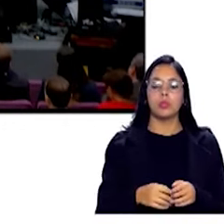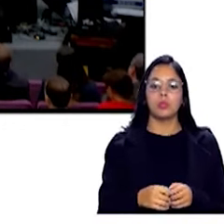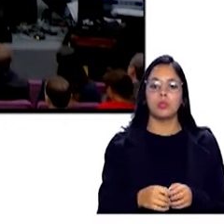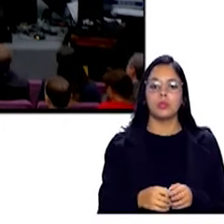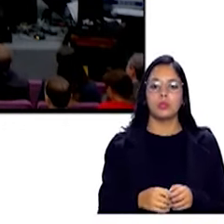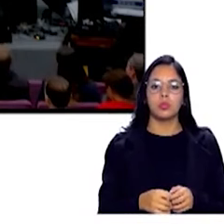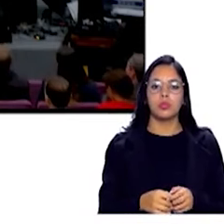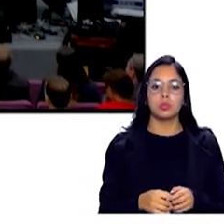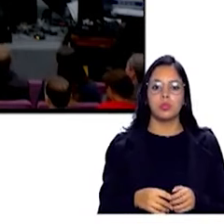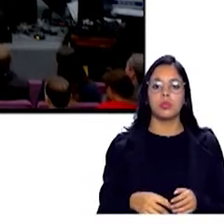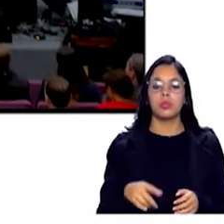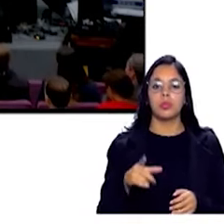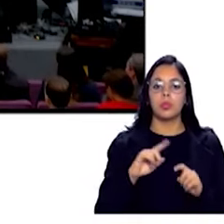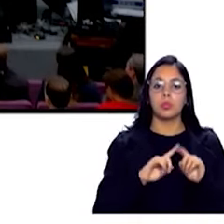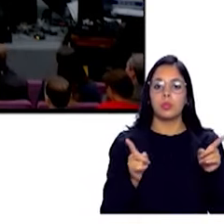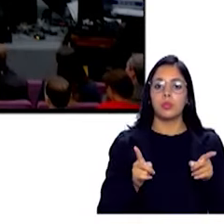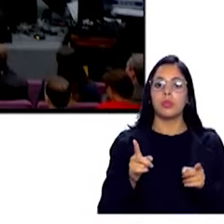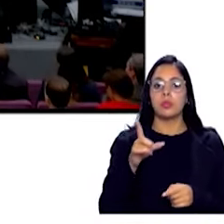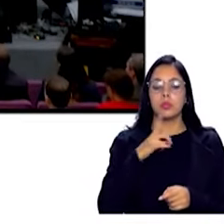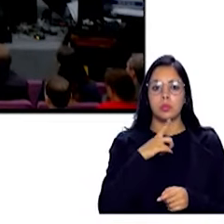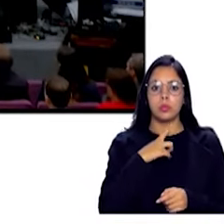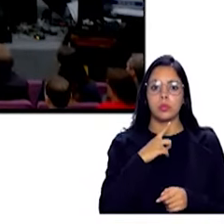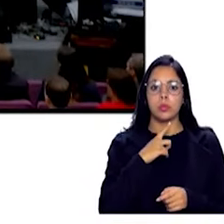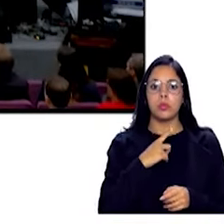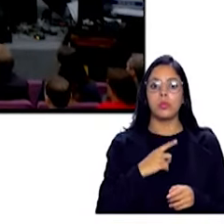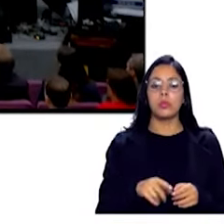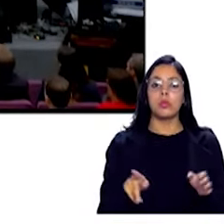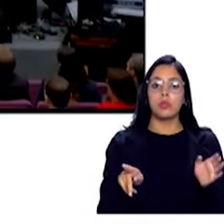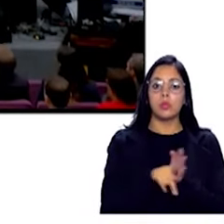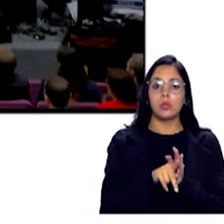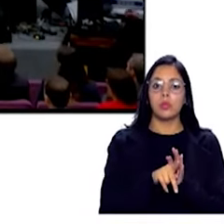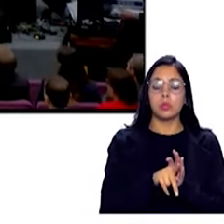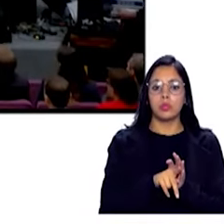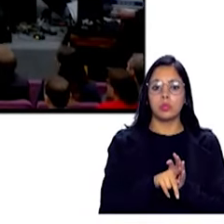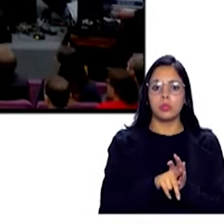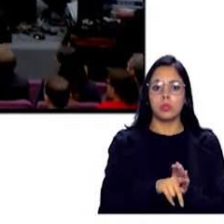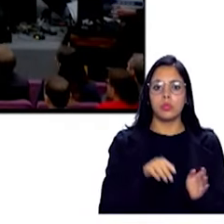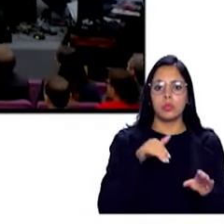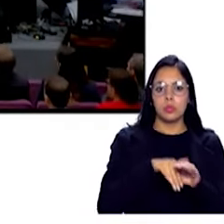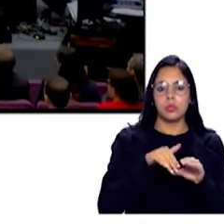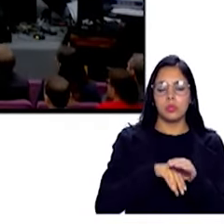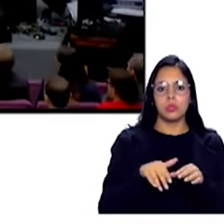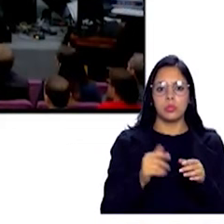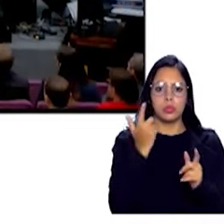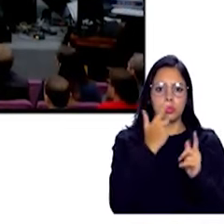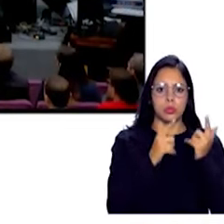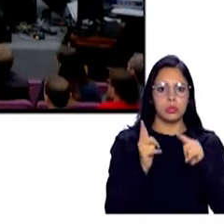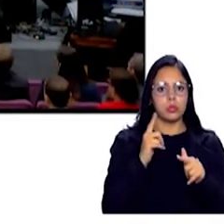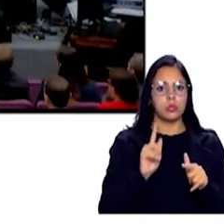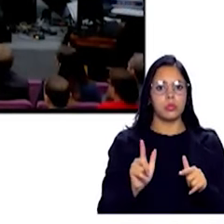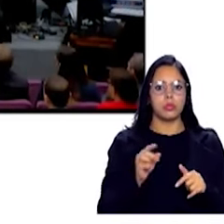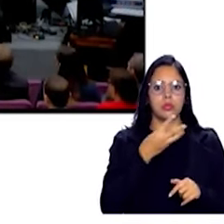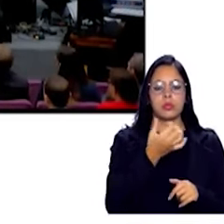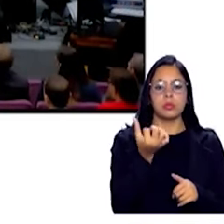Bis non lo cita e Quali sono le le le ragioni